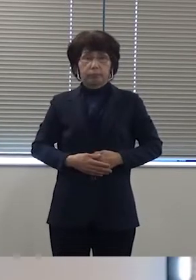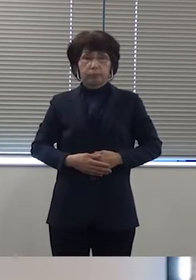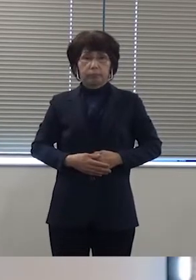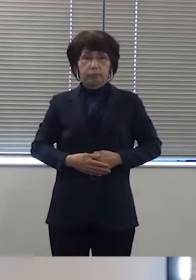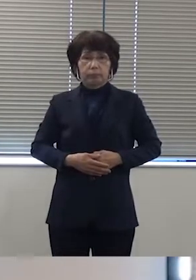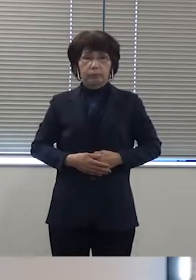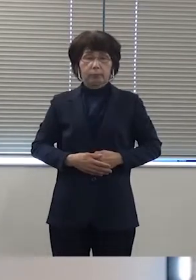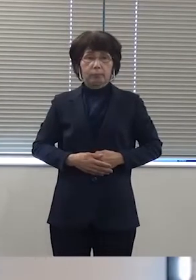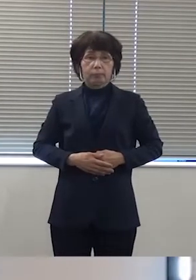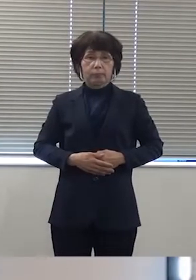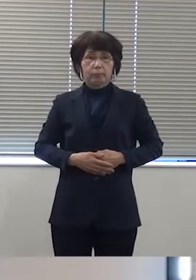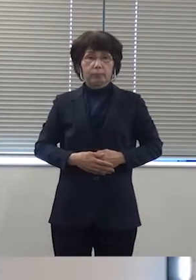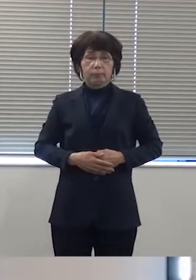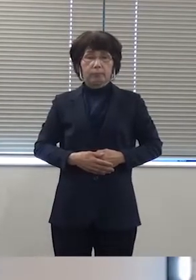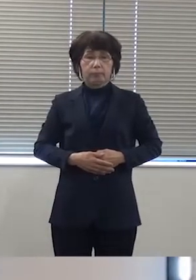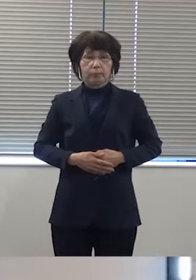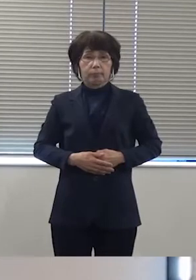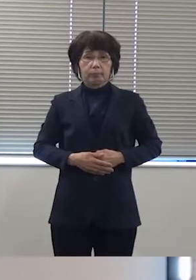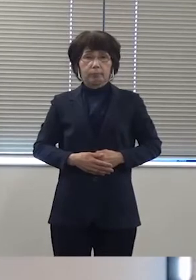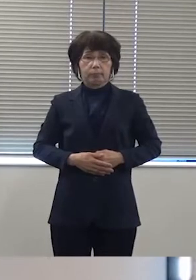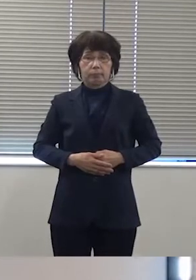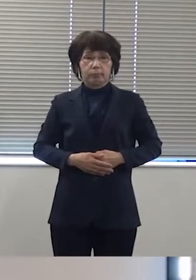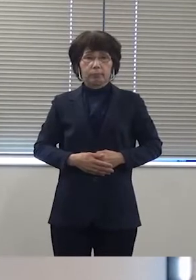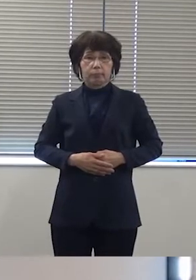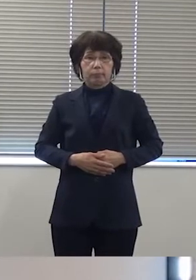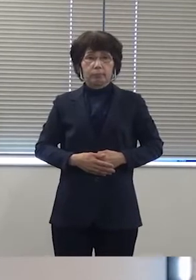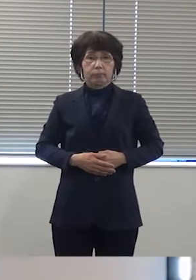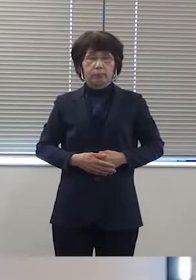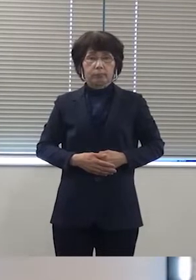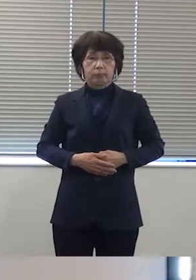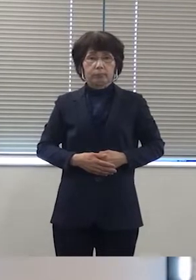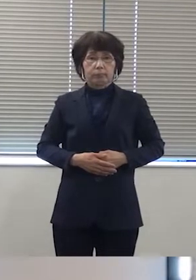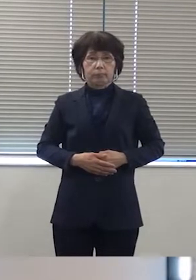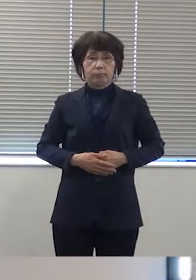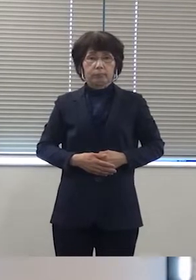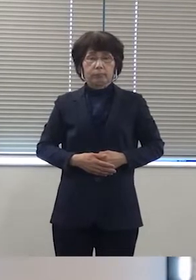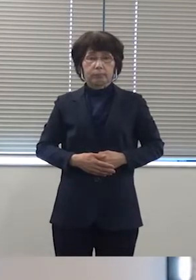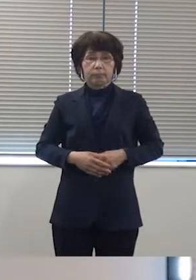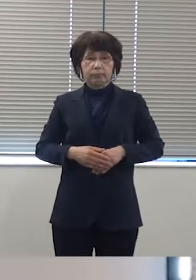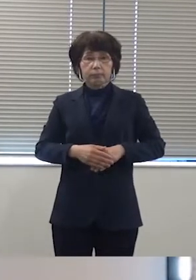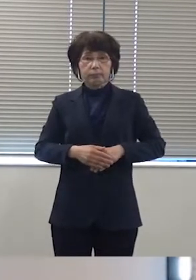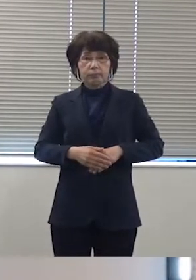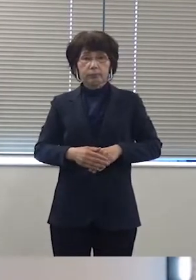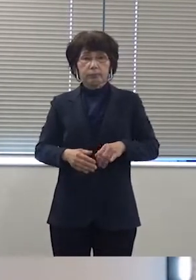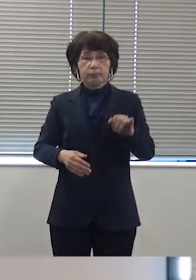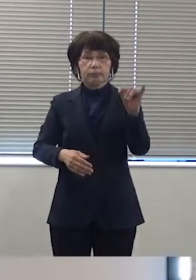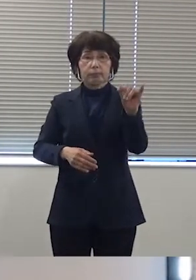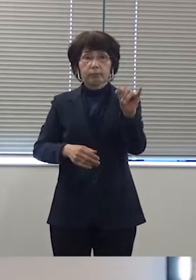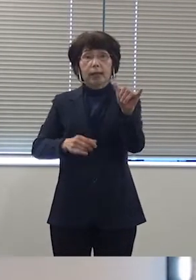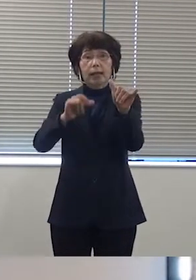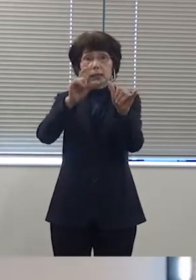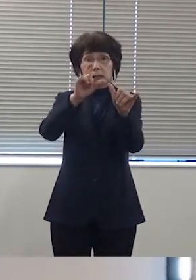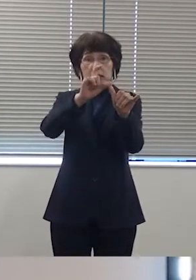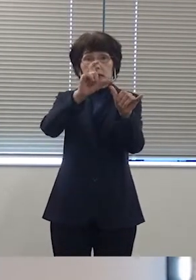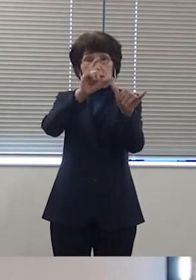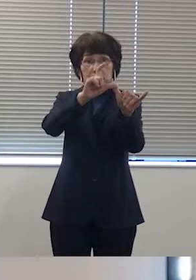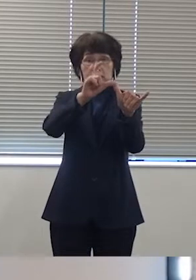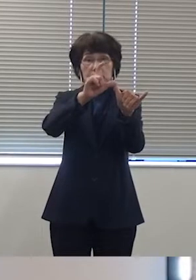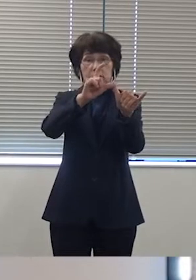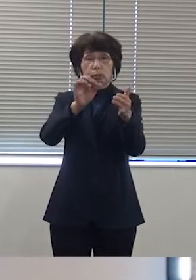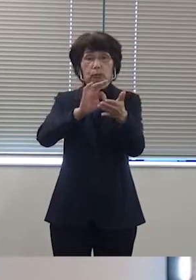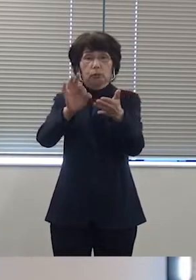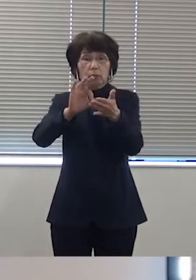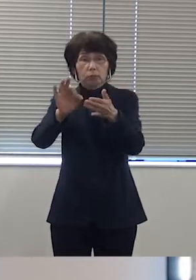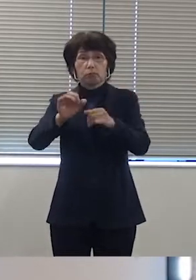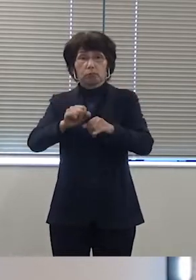28ページの一番上、 ICT 利活用環境整備事業、新規とは伺えておりませんが、中身は新たに取り組むものでございまして